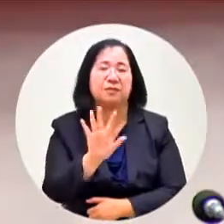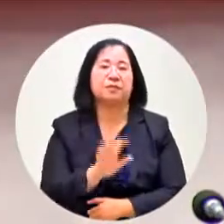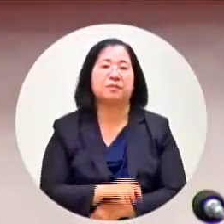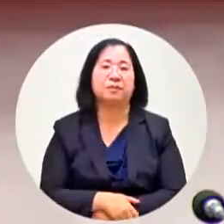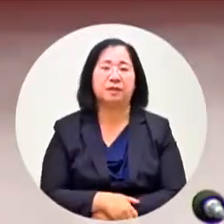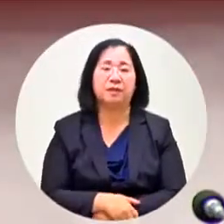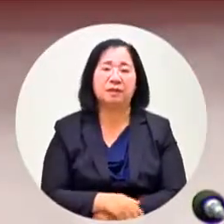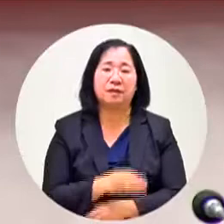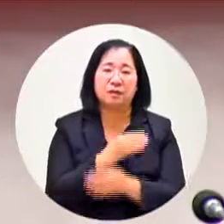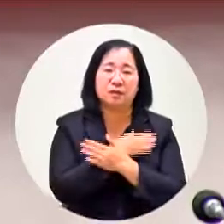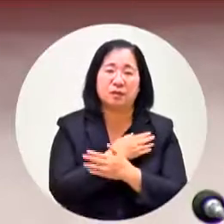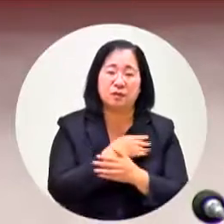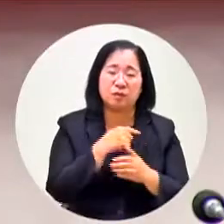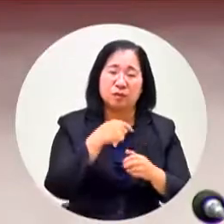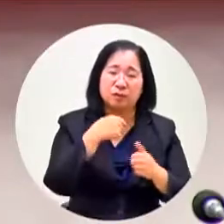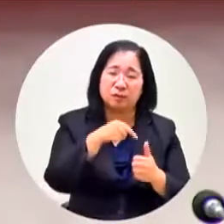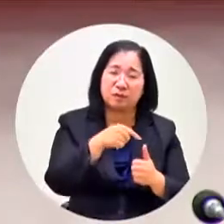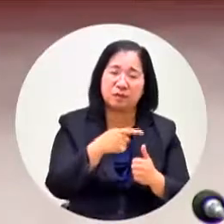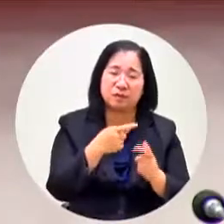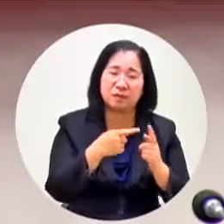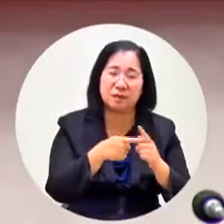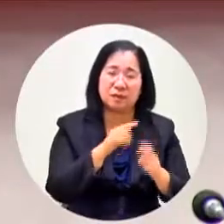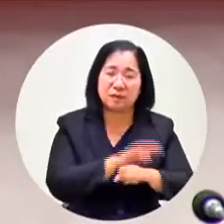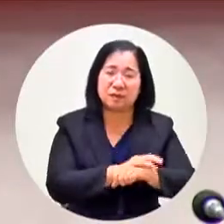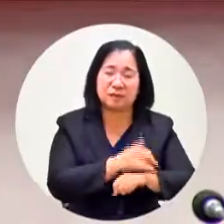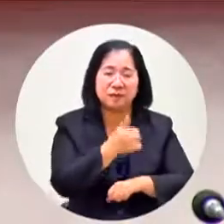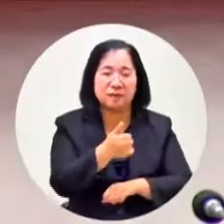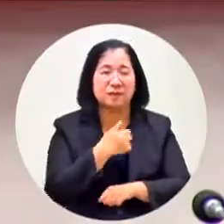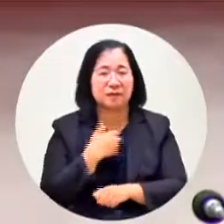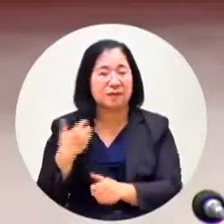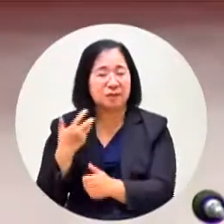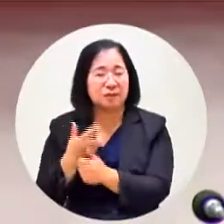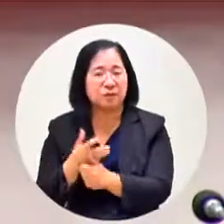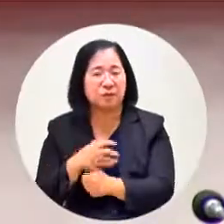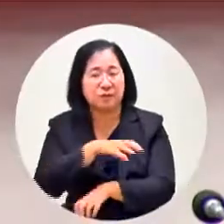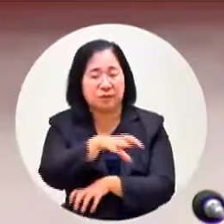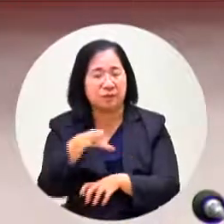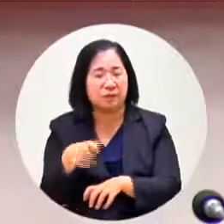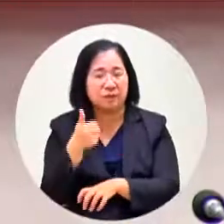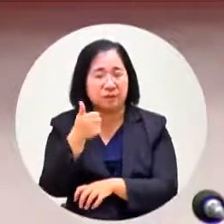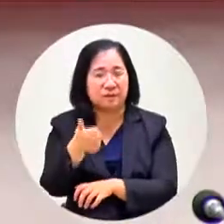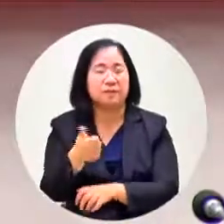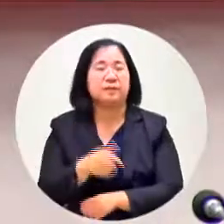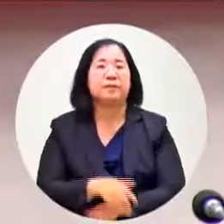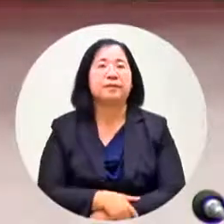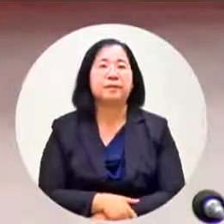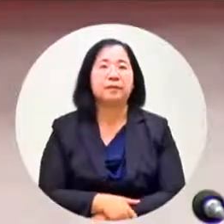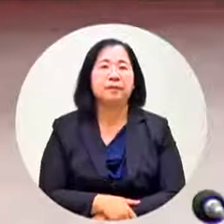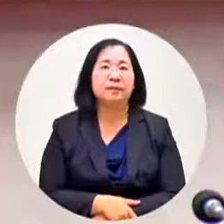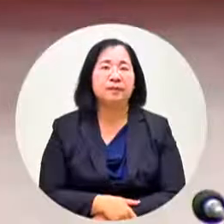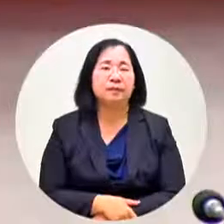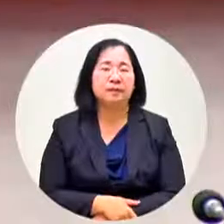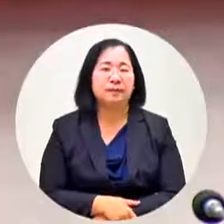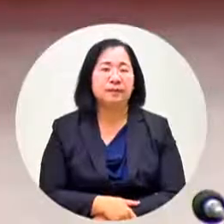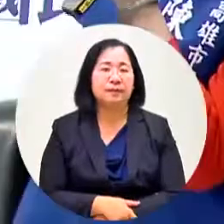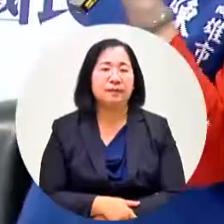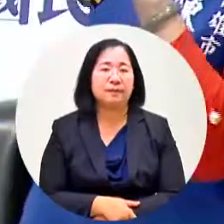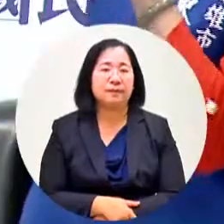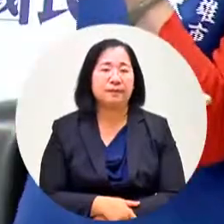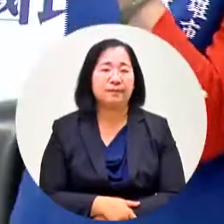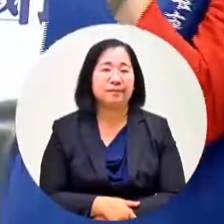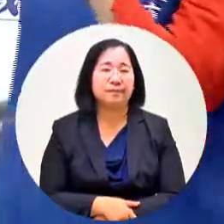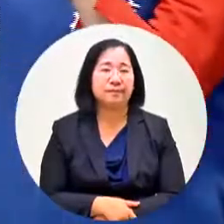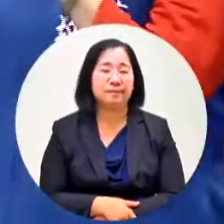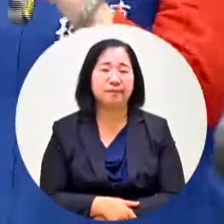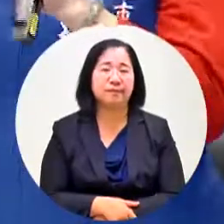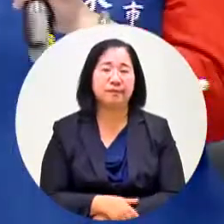修法改革，以身作则，然后让我们的公立幼儿园低薪教保员薪资合理，待遇公平，让我们